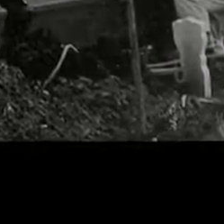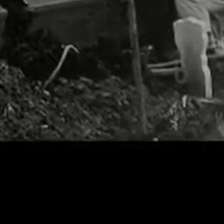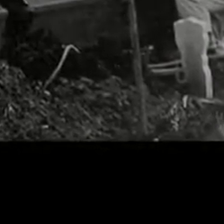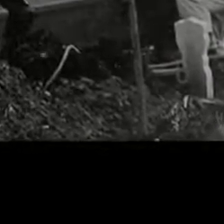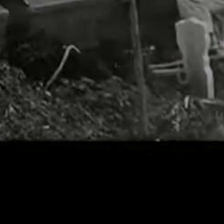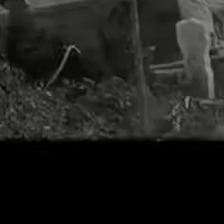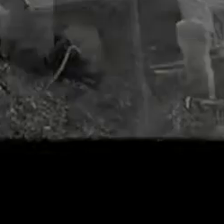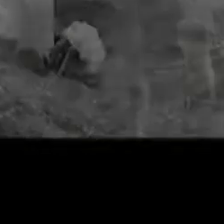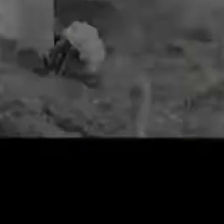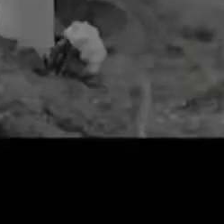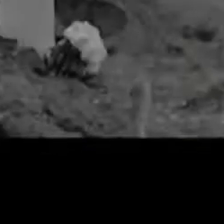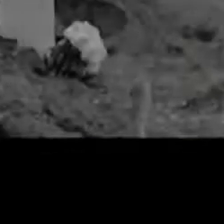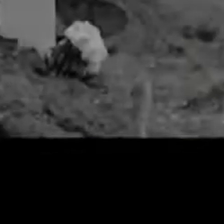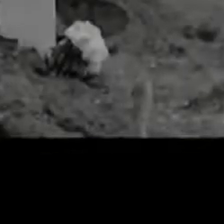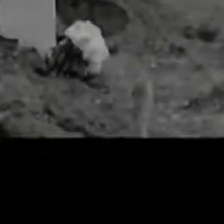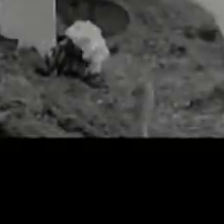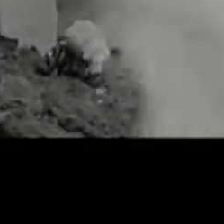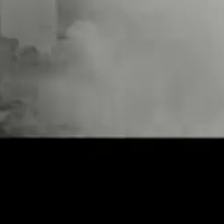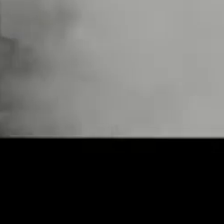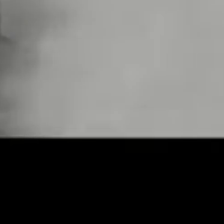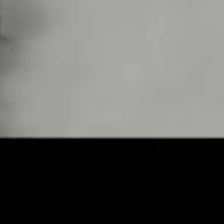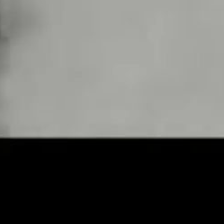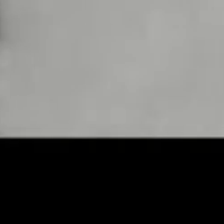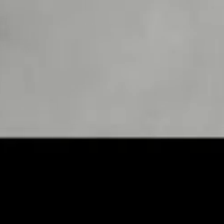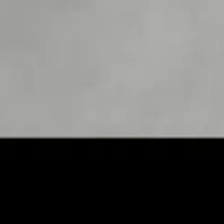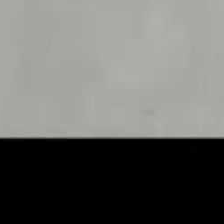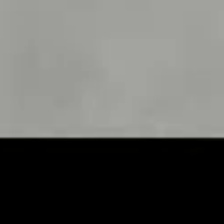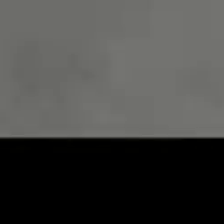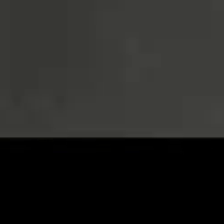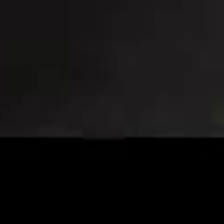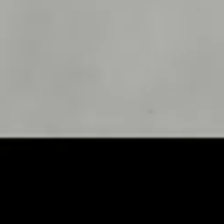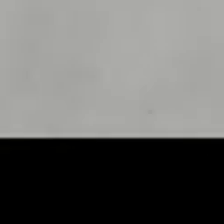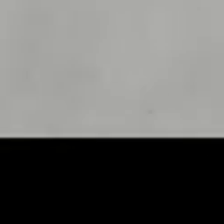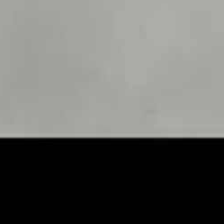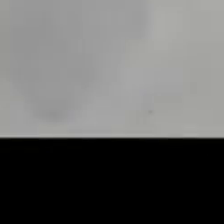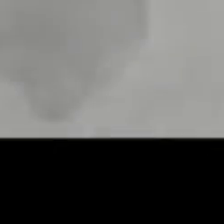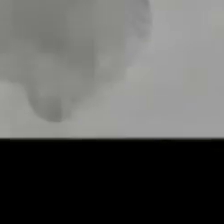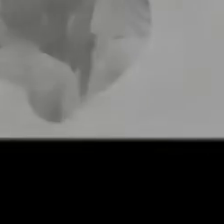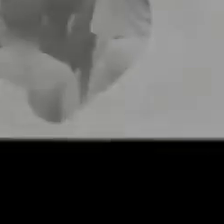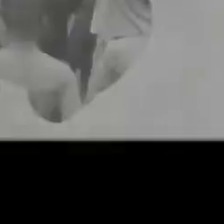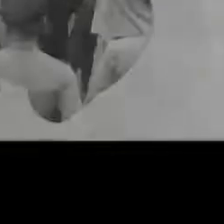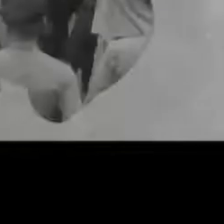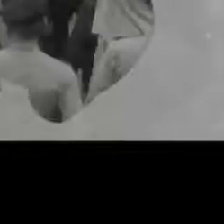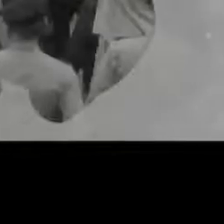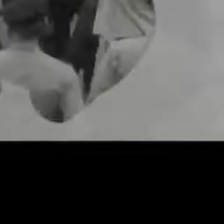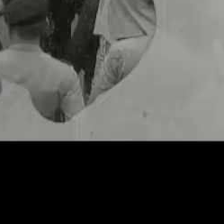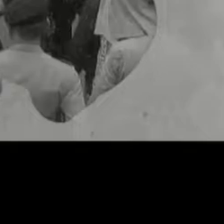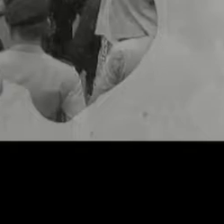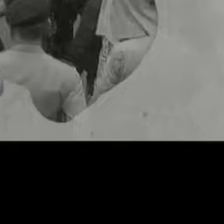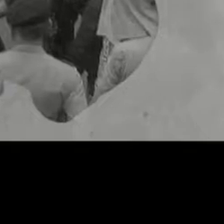pandemic akan pergi seperti kabut yang hilang sebelum fajar